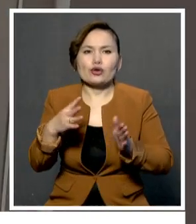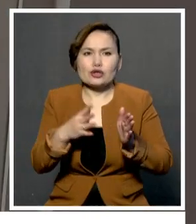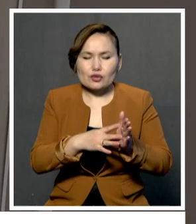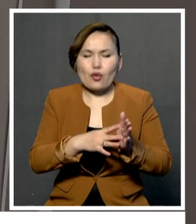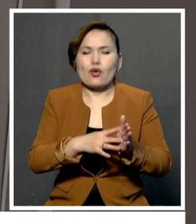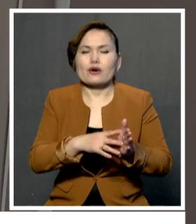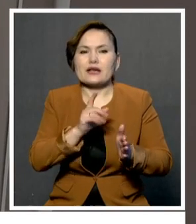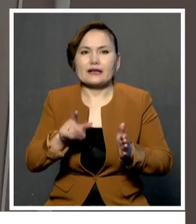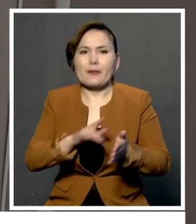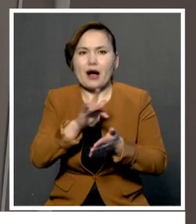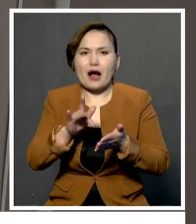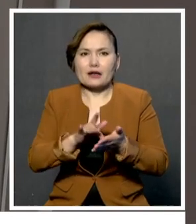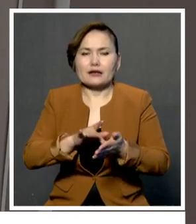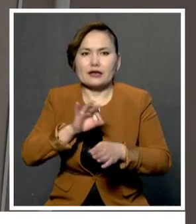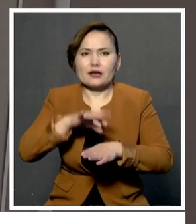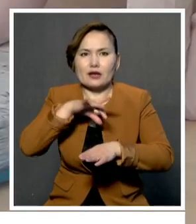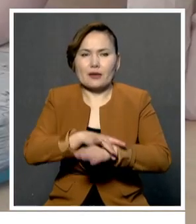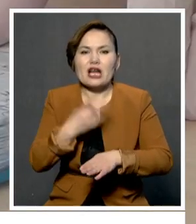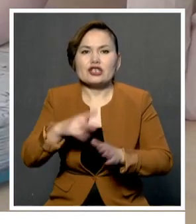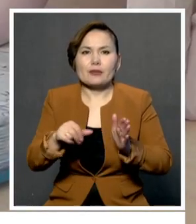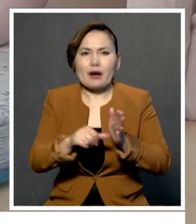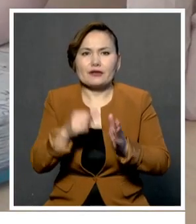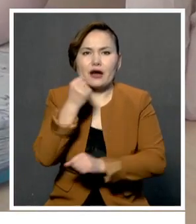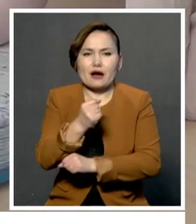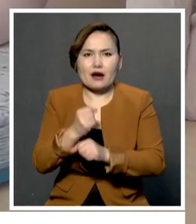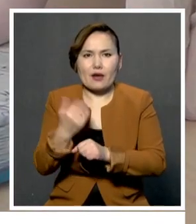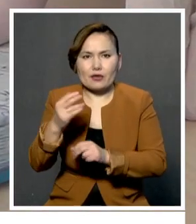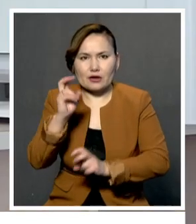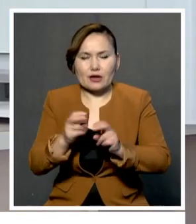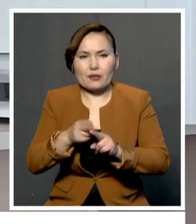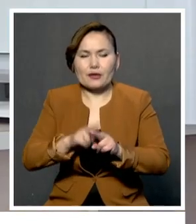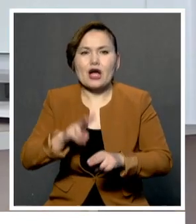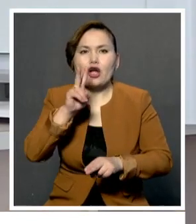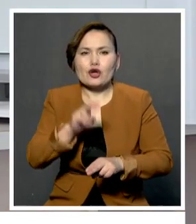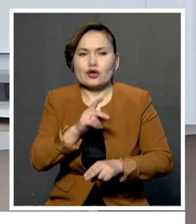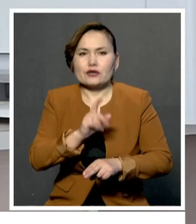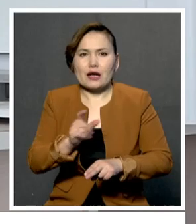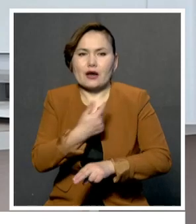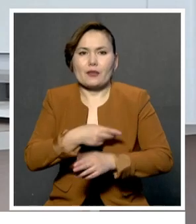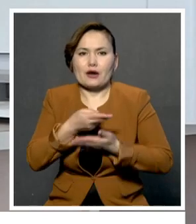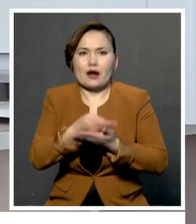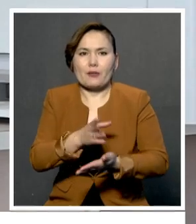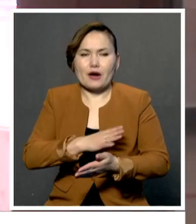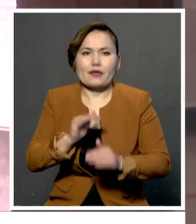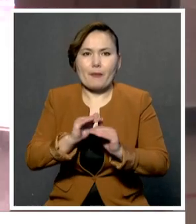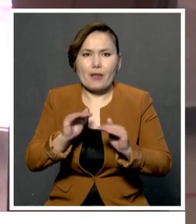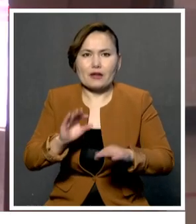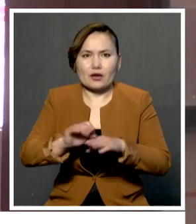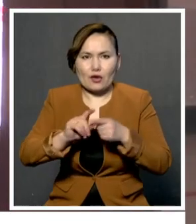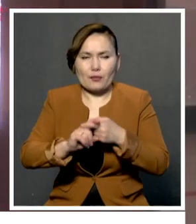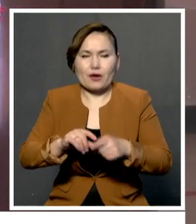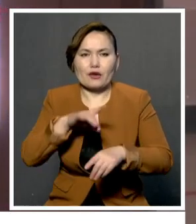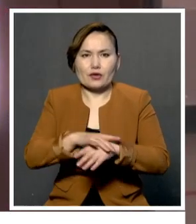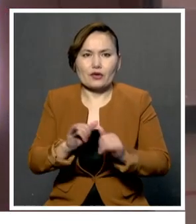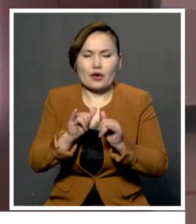қаладан тіркелді, ал 26-ы теңіз мұнай кен орнының жұмысшылары. 200-ге тарта науқас емделіп жатыр. Коронавирус оқушылар арасында да тарай бастаған.